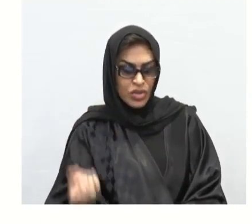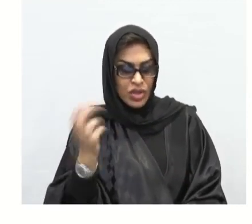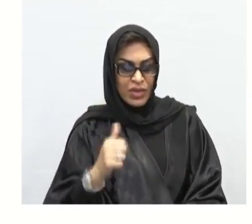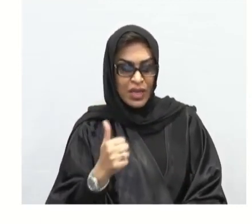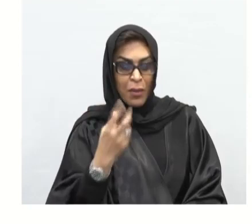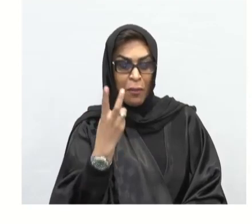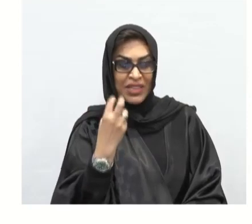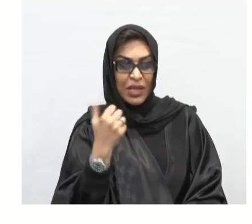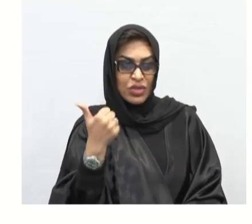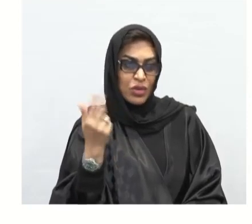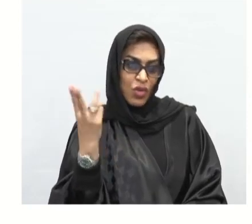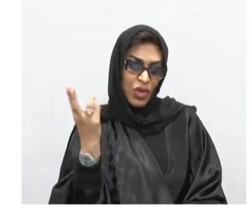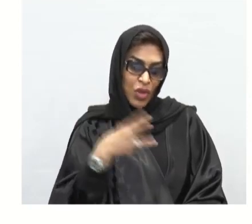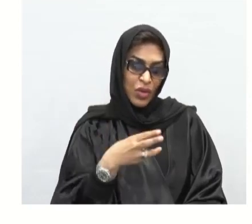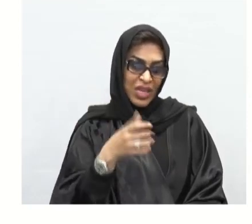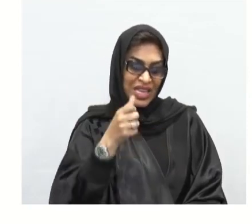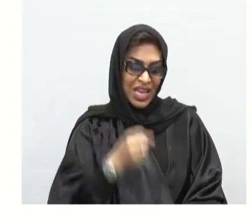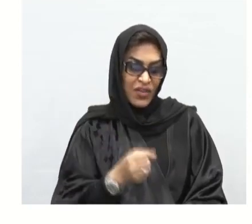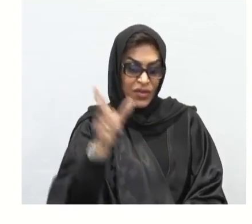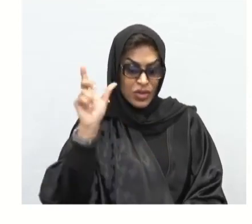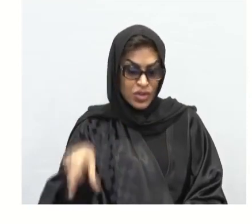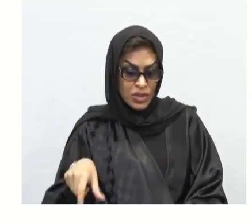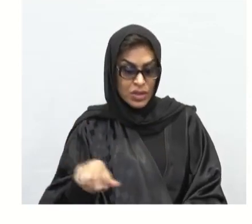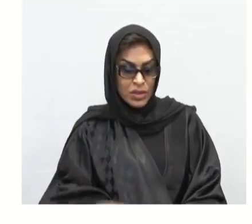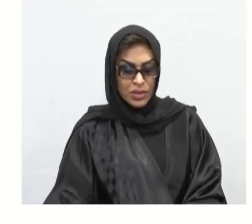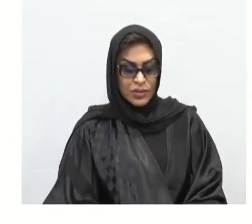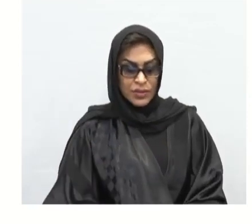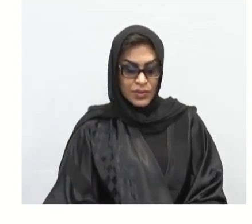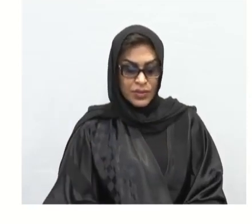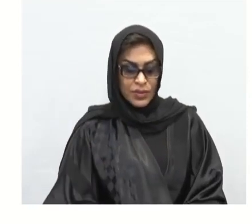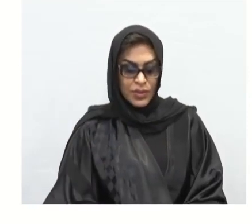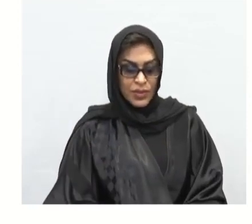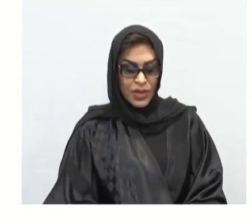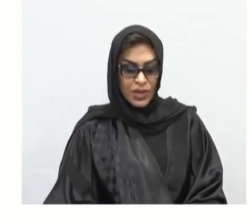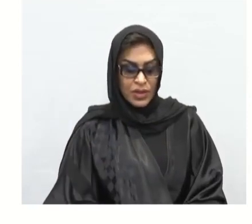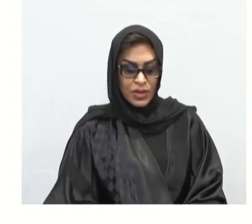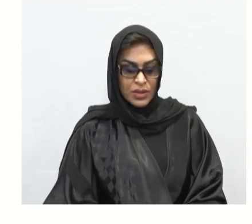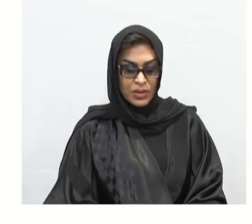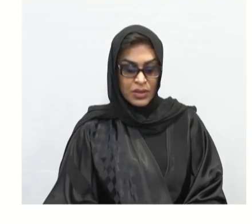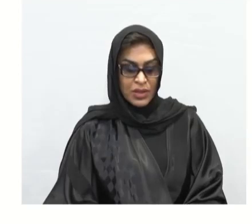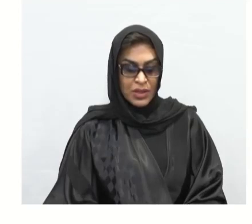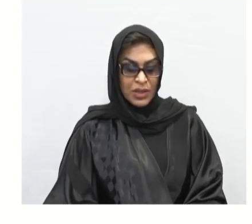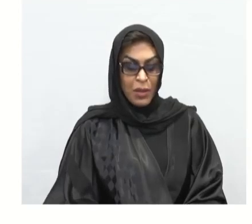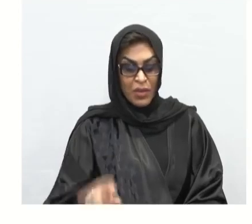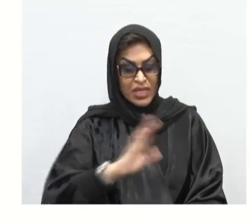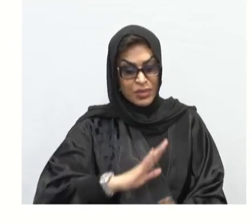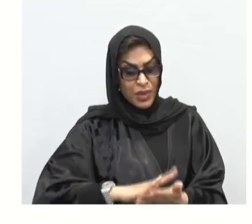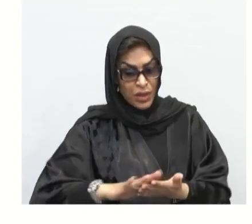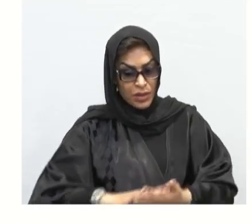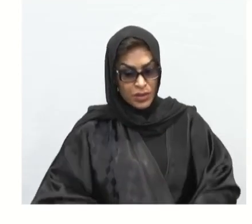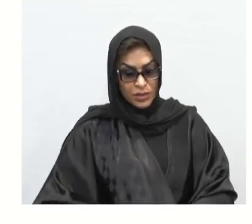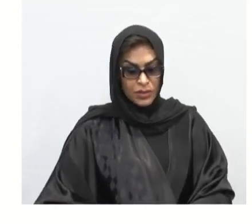لذلك الشخص الذي يقف على ذلك الكوكب ب 236 في المئه بالنسبه للارض